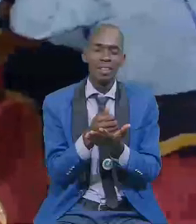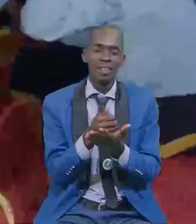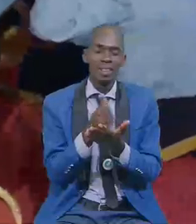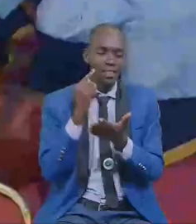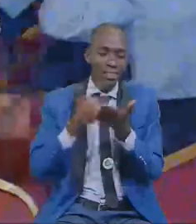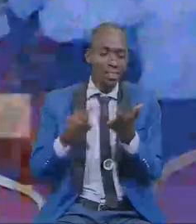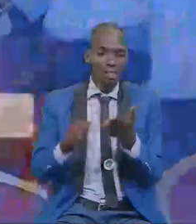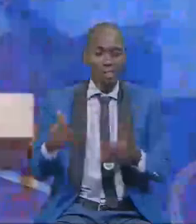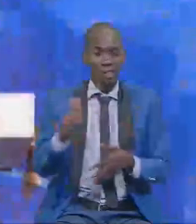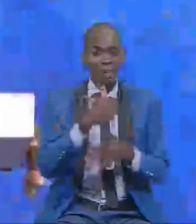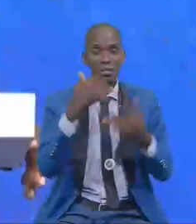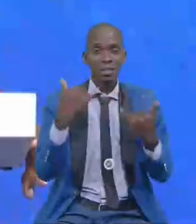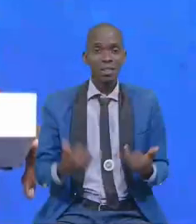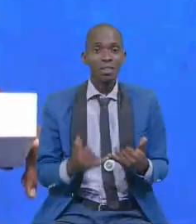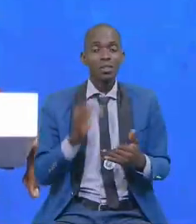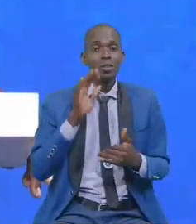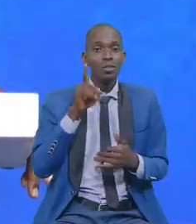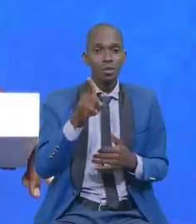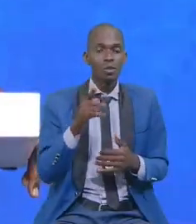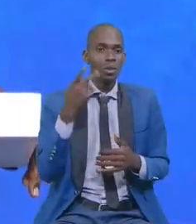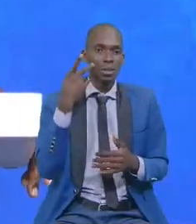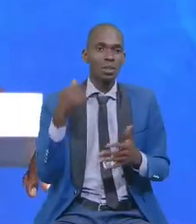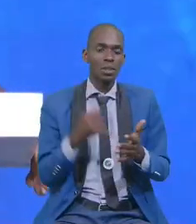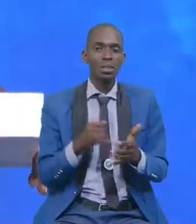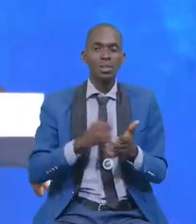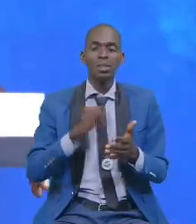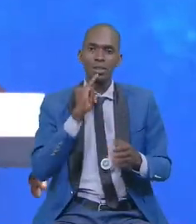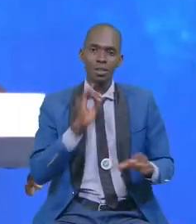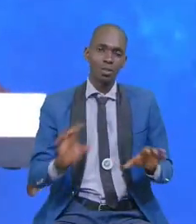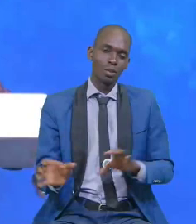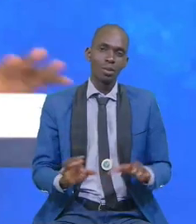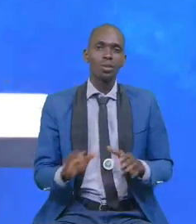Examinez-vous maintenant. Vous verrez que c'est fait.